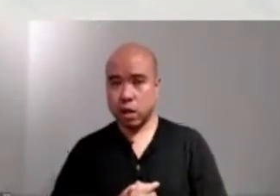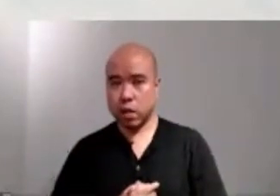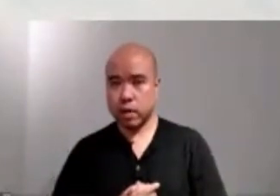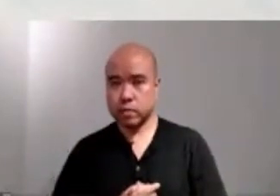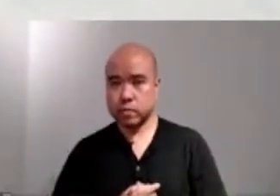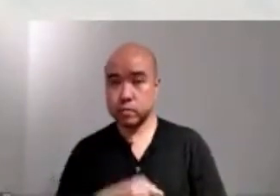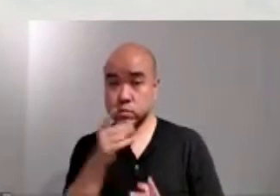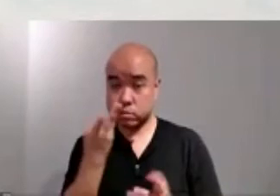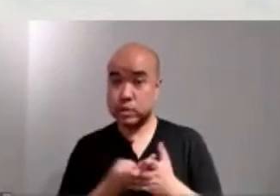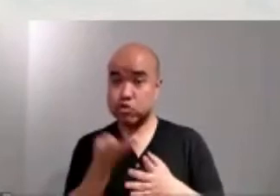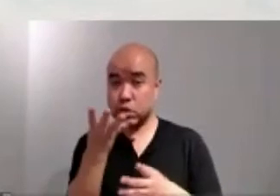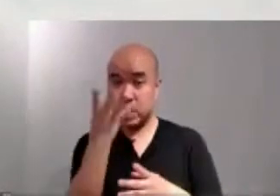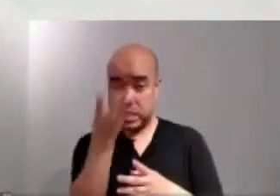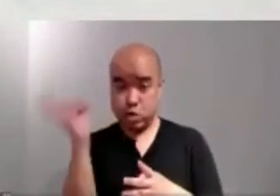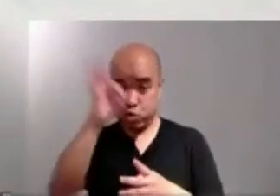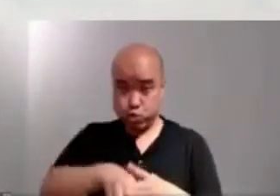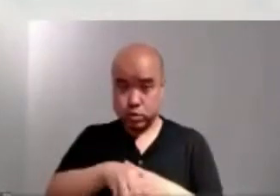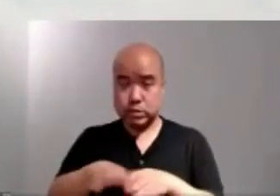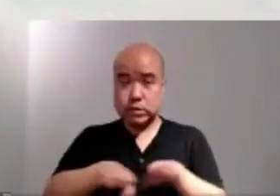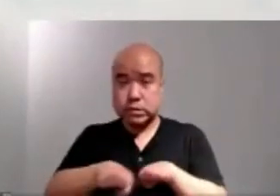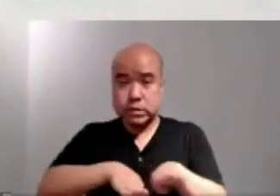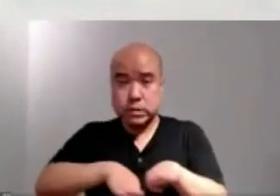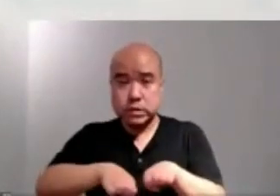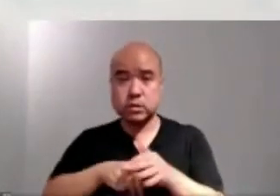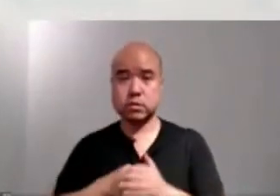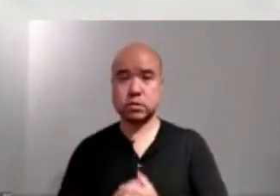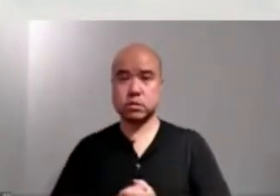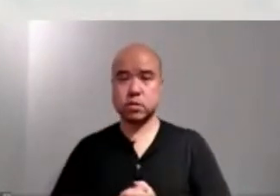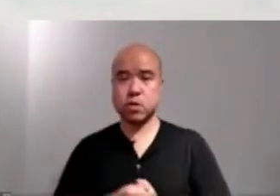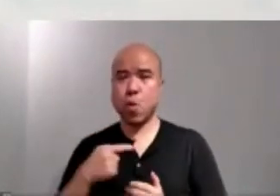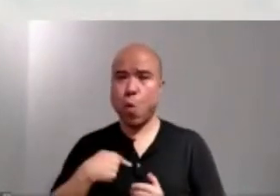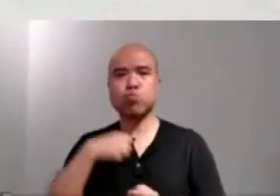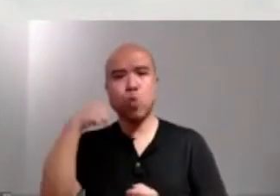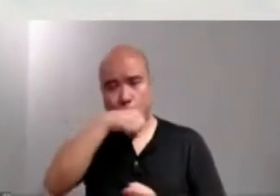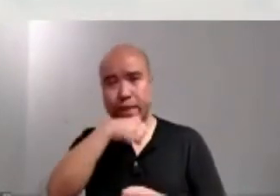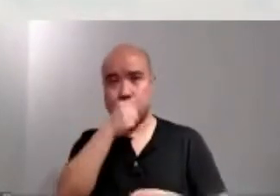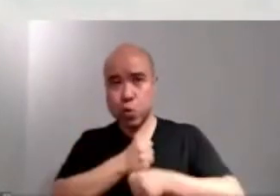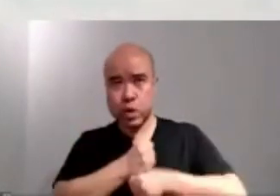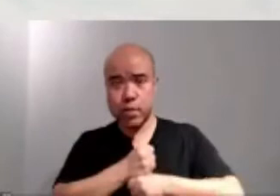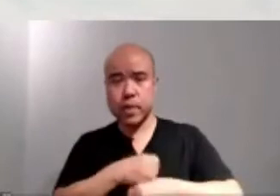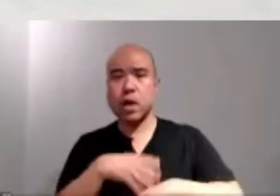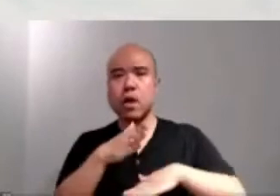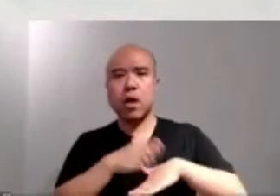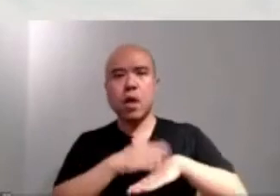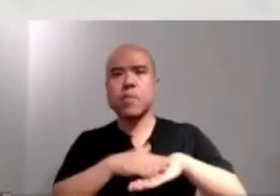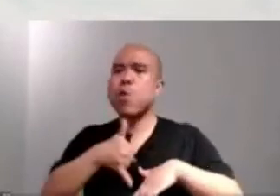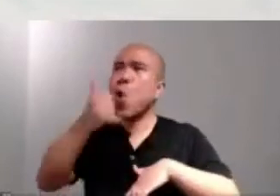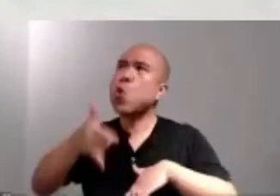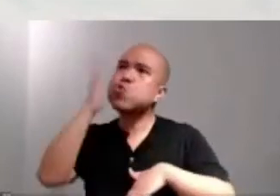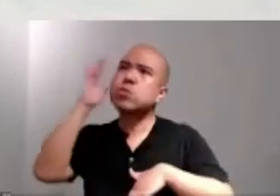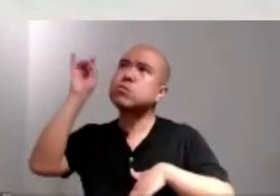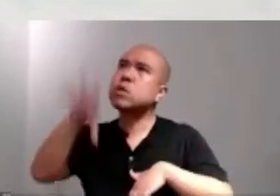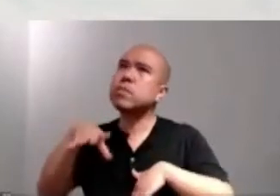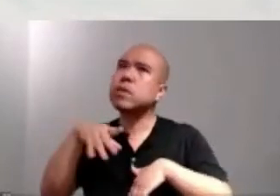發生了地震。咁當時咧，我就喺台灣公幹咁，咁啱啱 check in 喺酒店啦，開住個電視